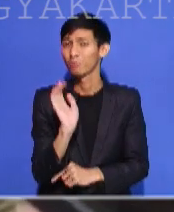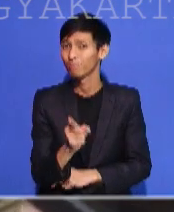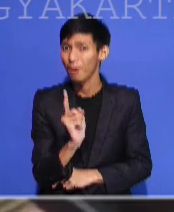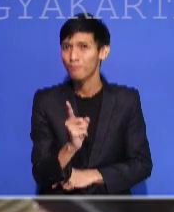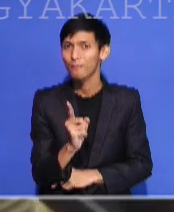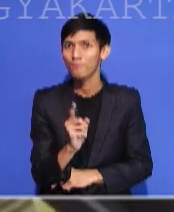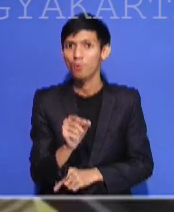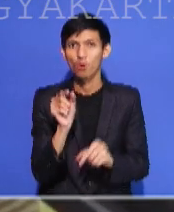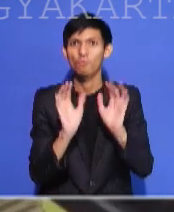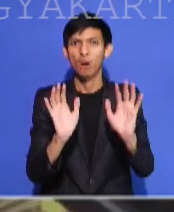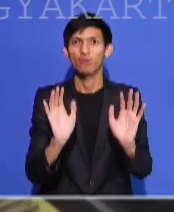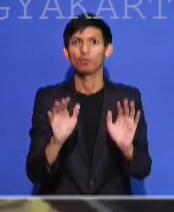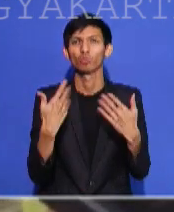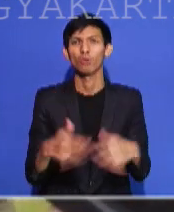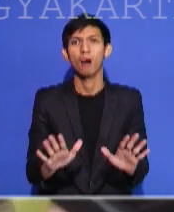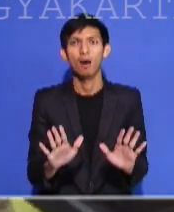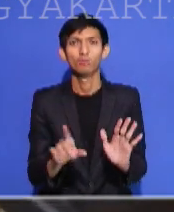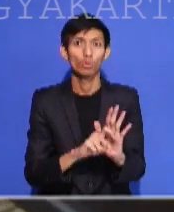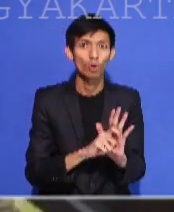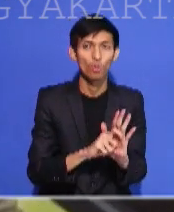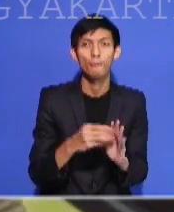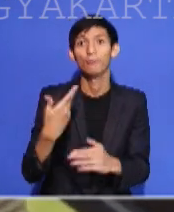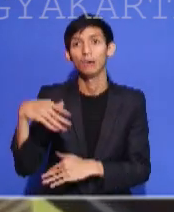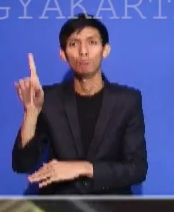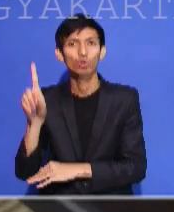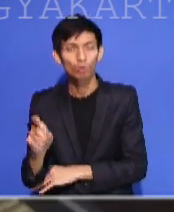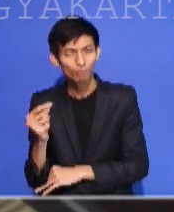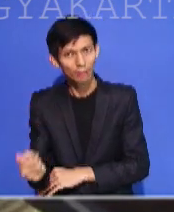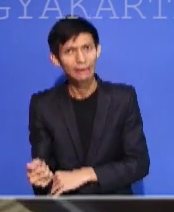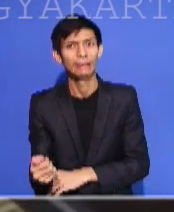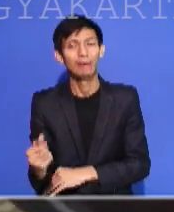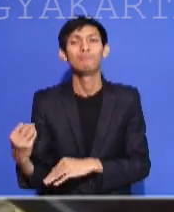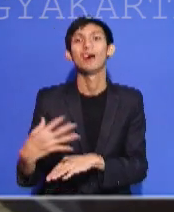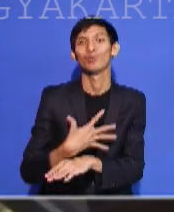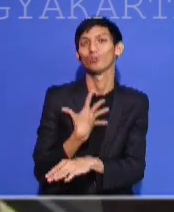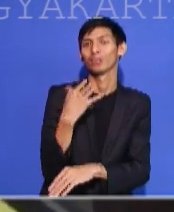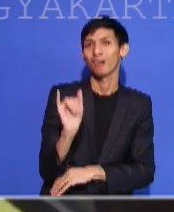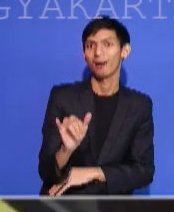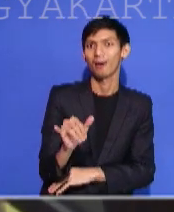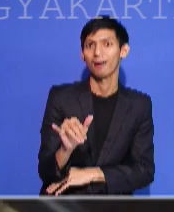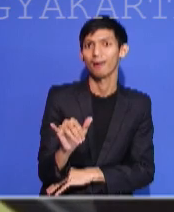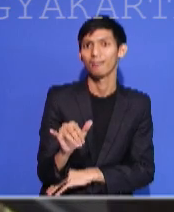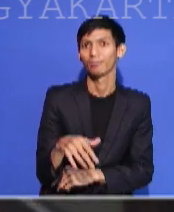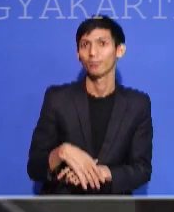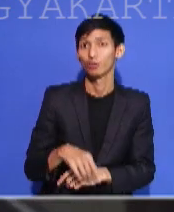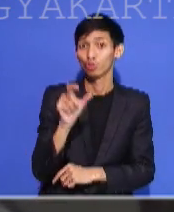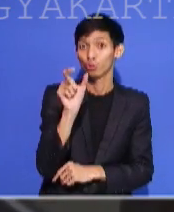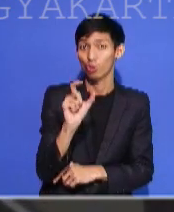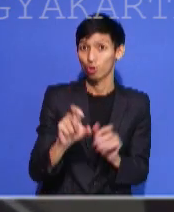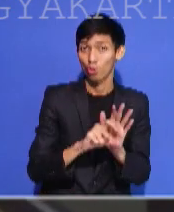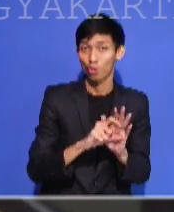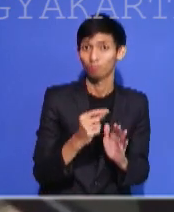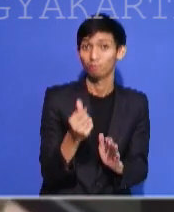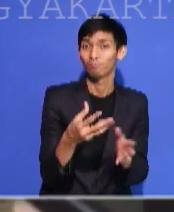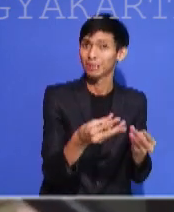kita berangkat kerjakan juga butuh biaya Ya pak itu sangat berdampak yang mana kita jadi harus ada pinjaman dan La yang mana